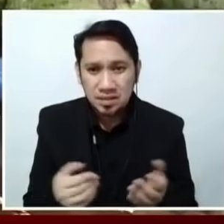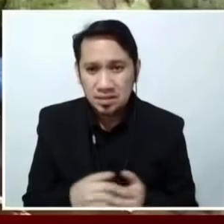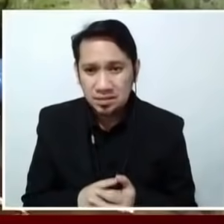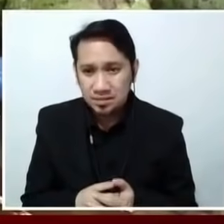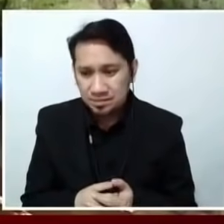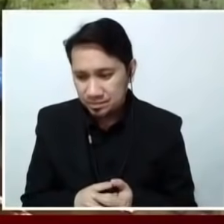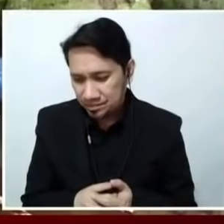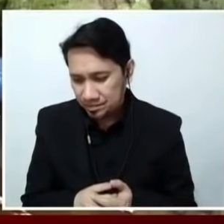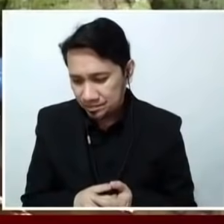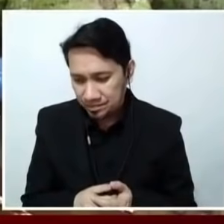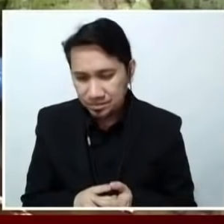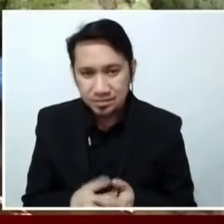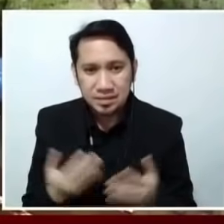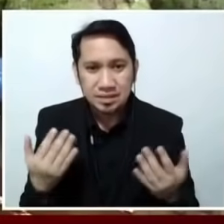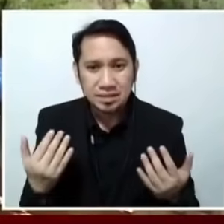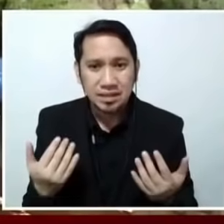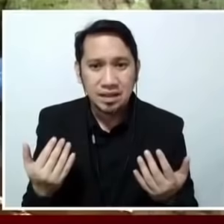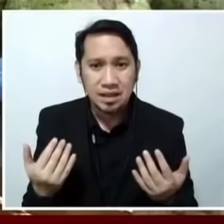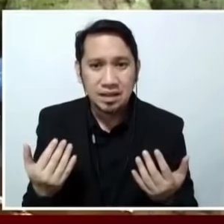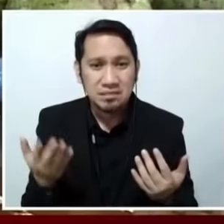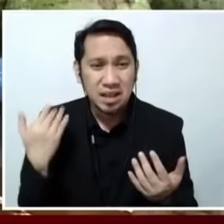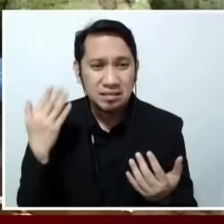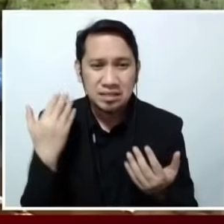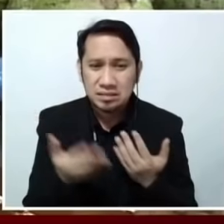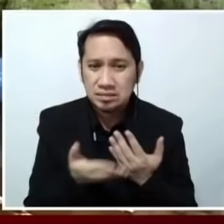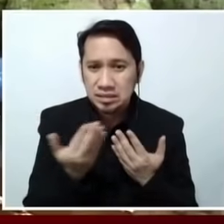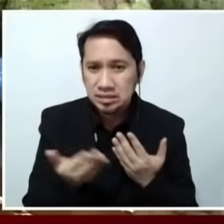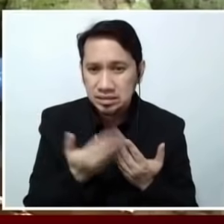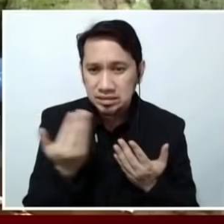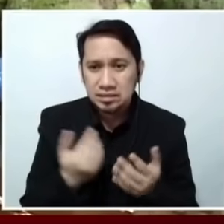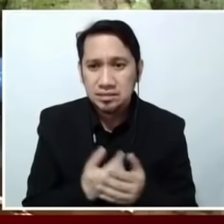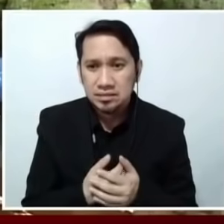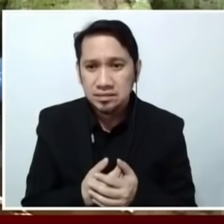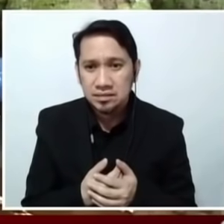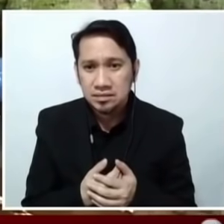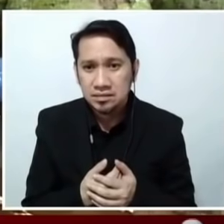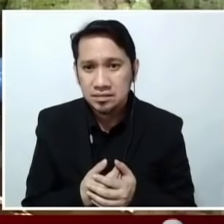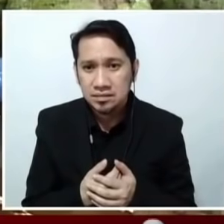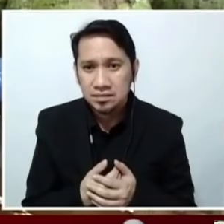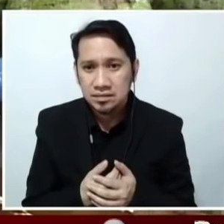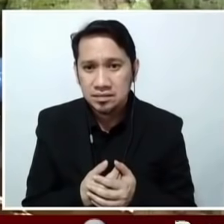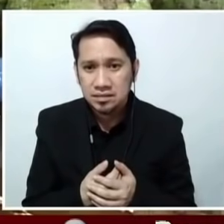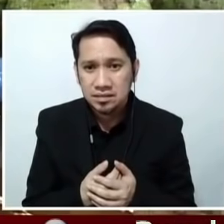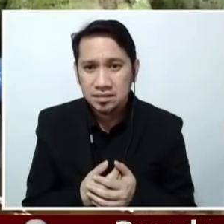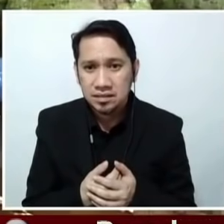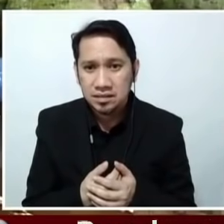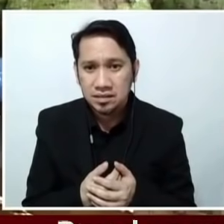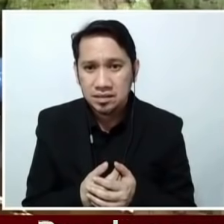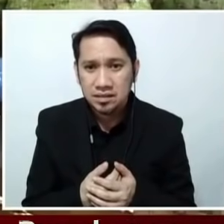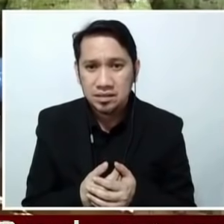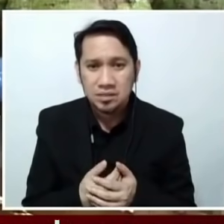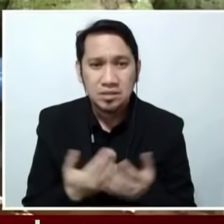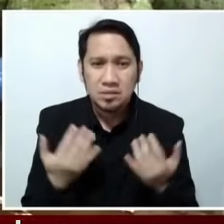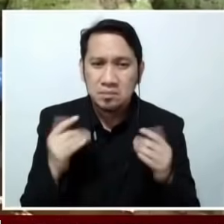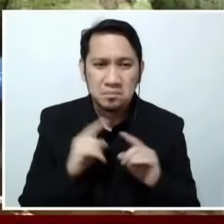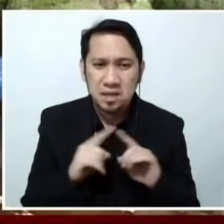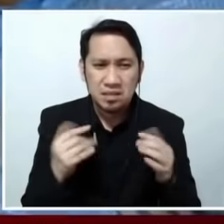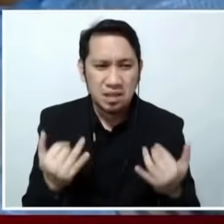dati po kasi nung madali, lalo na po nung masagana po yung una, ngayon po